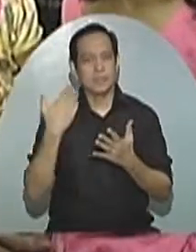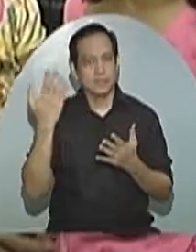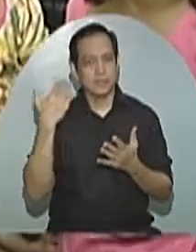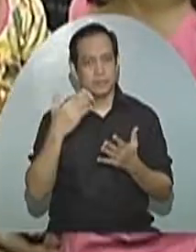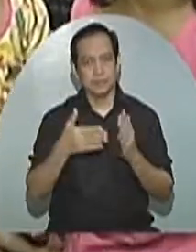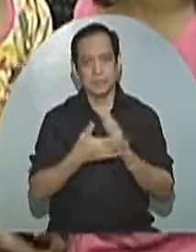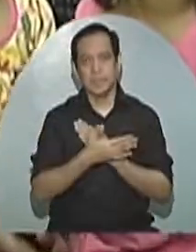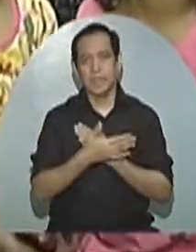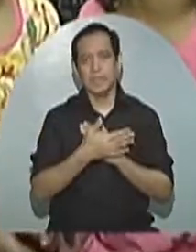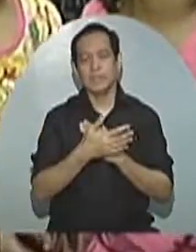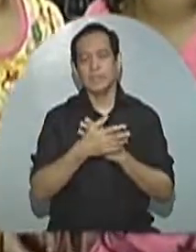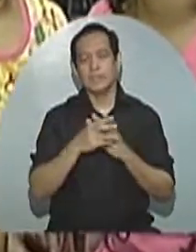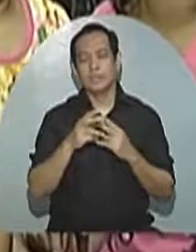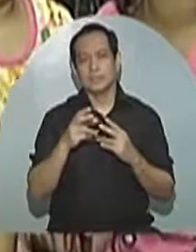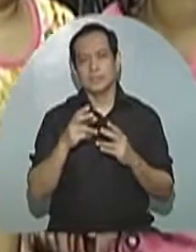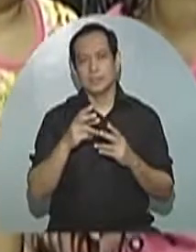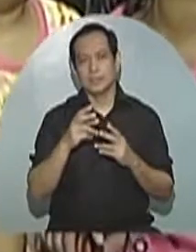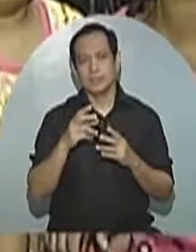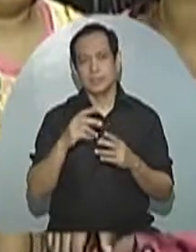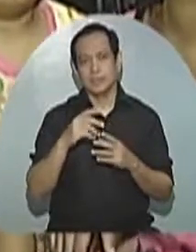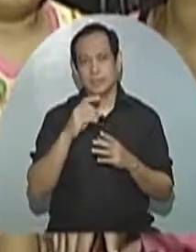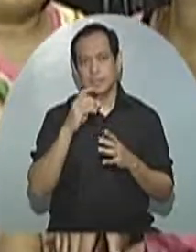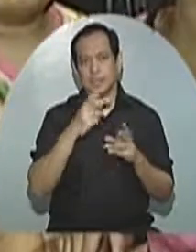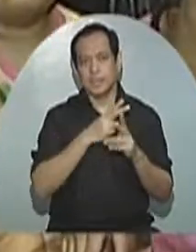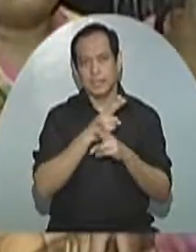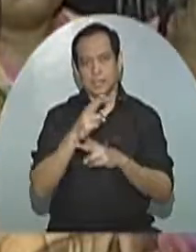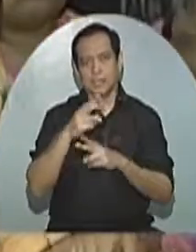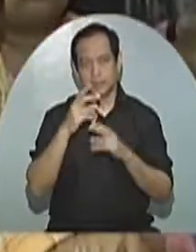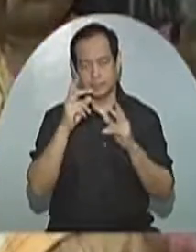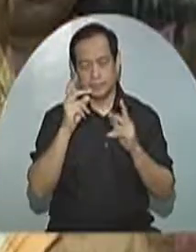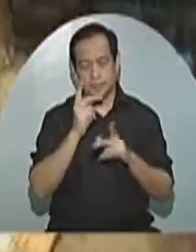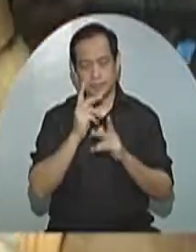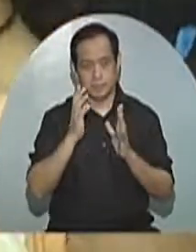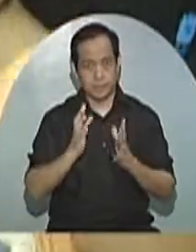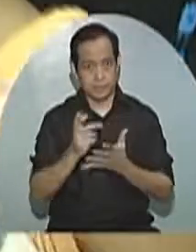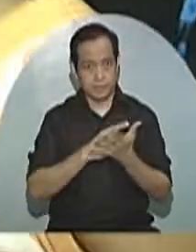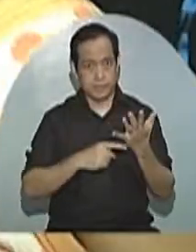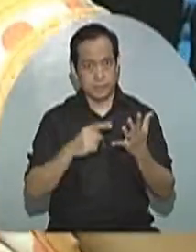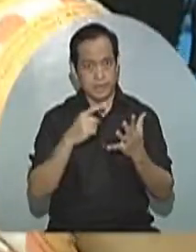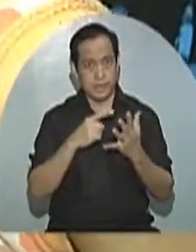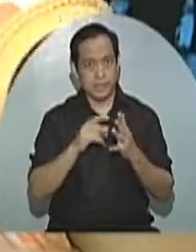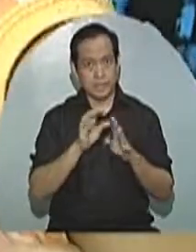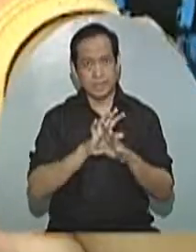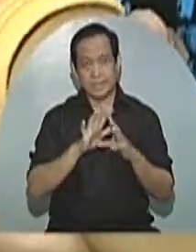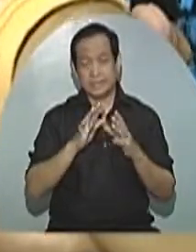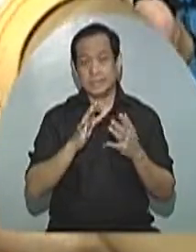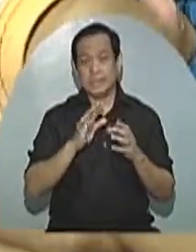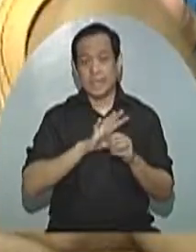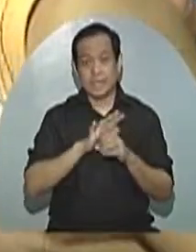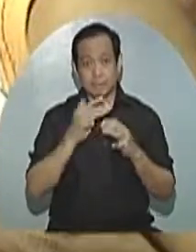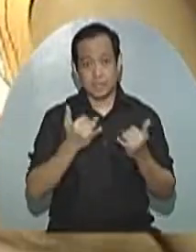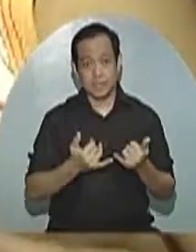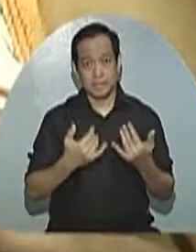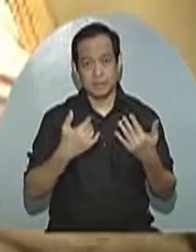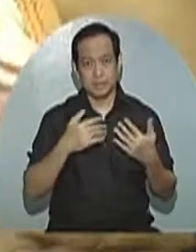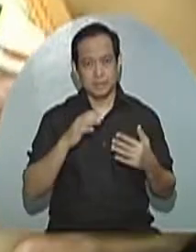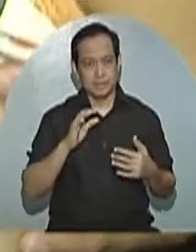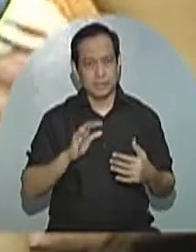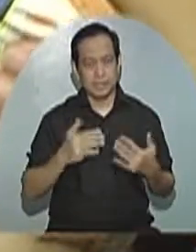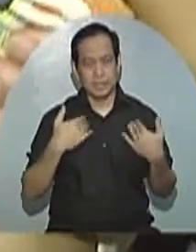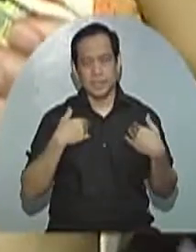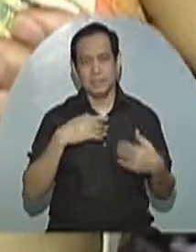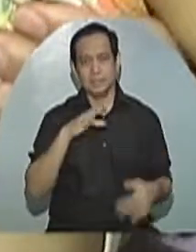kanyang pagiging housekeeper ay hindi sumasapat. Si GILDARD ay mayroong beta